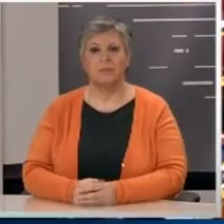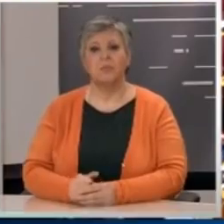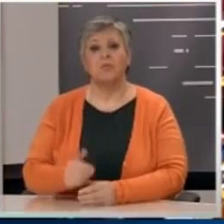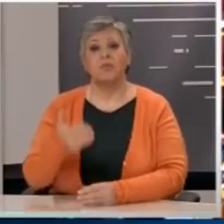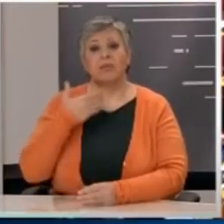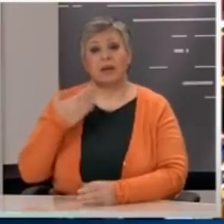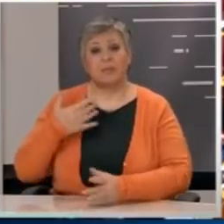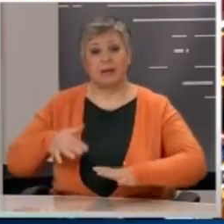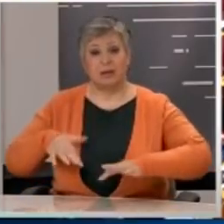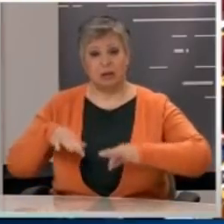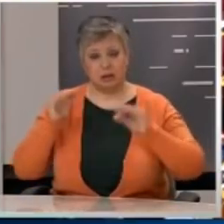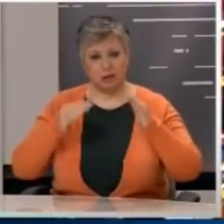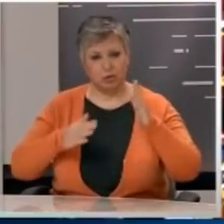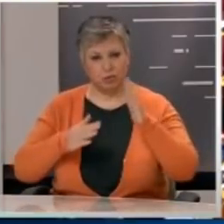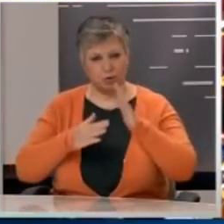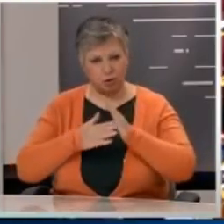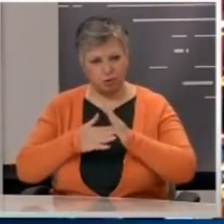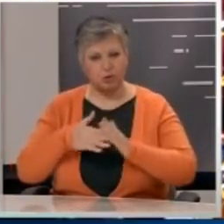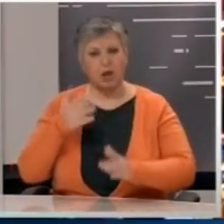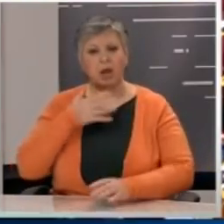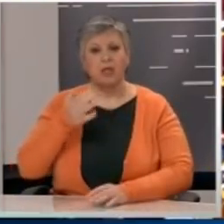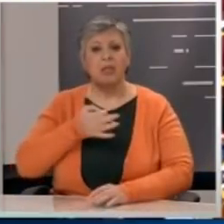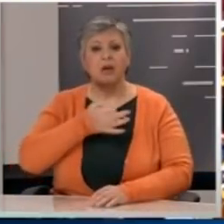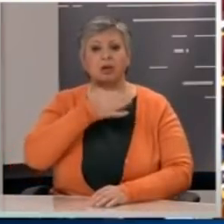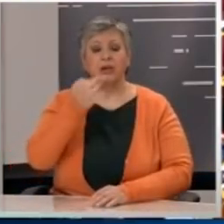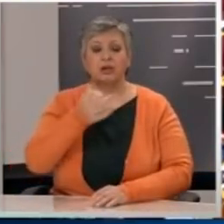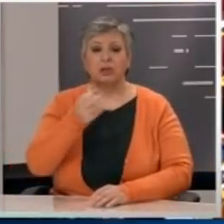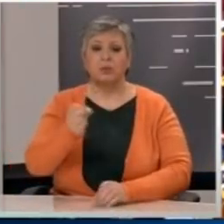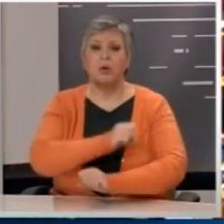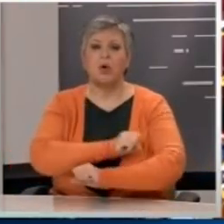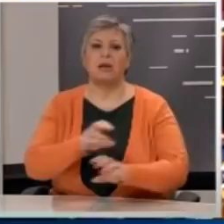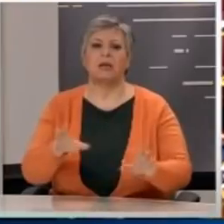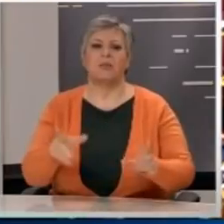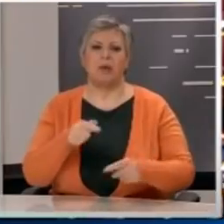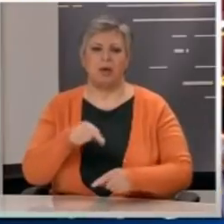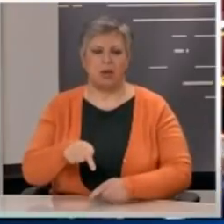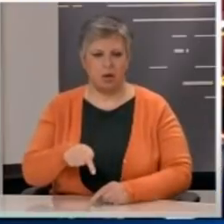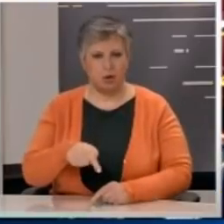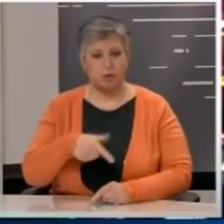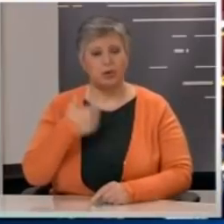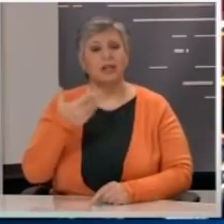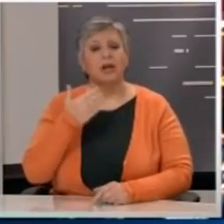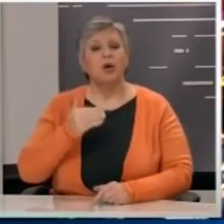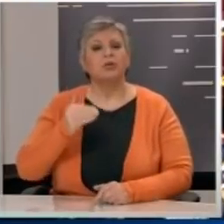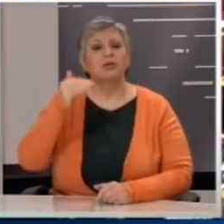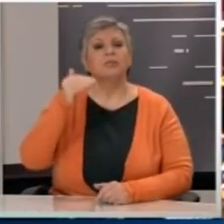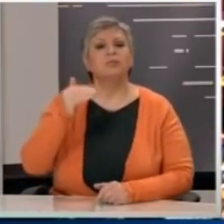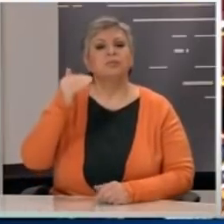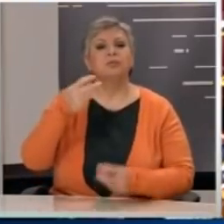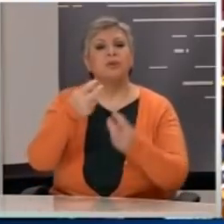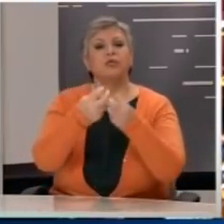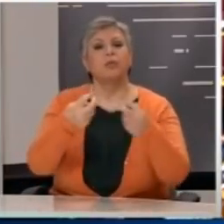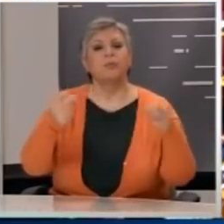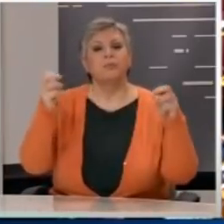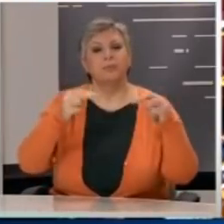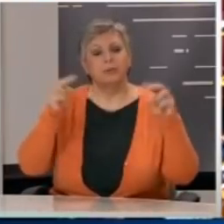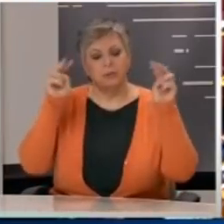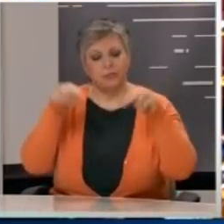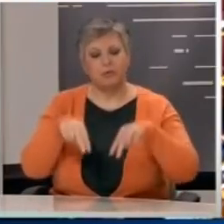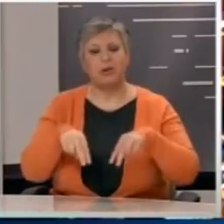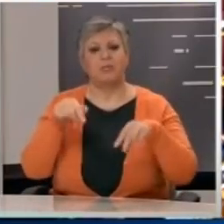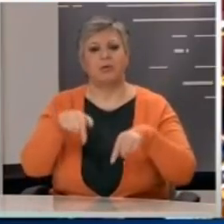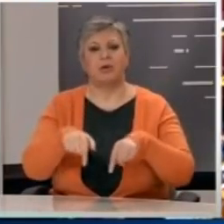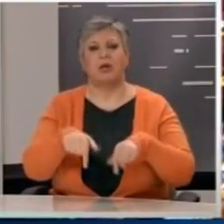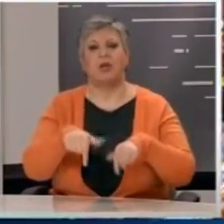Πριν σας δώσω το λόγο, κύριε Πρόεδρε, κυρίες και κύριοι συνάδελφοι, γίνεται γνωστό στο σώμα ότι από τα άνω-δυτικά θεωρία παρακολουθούν τη